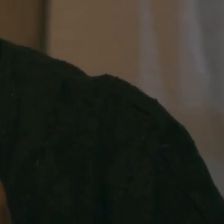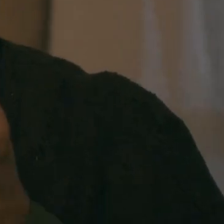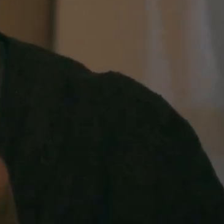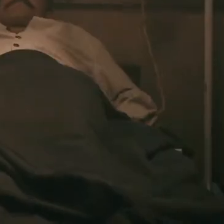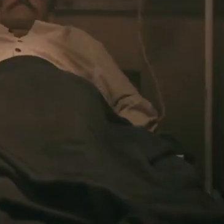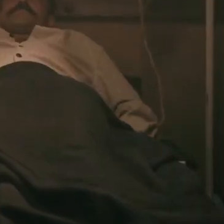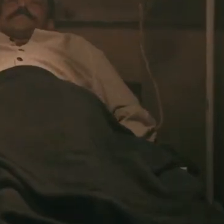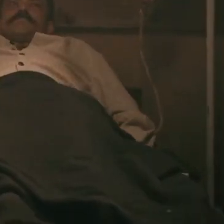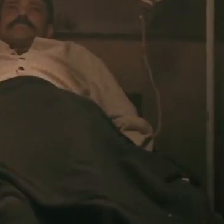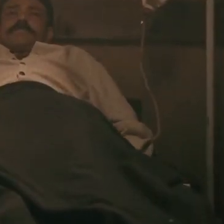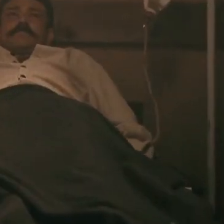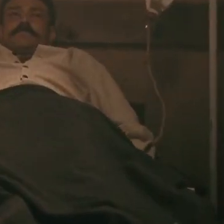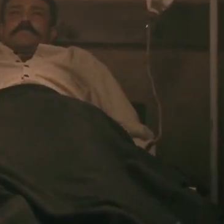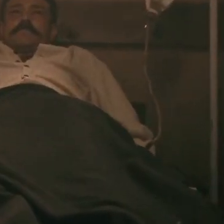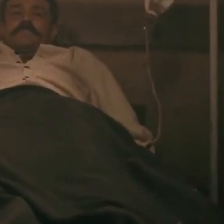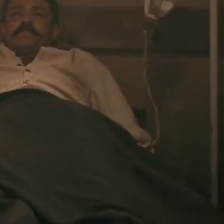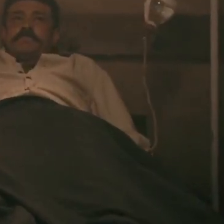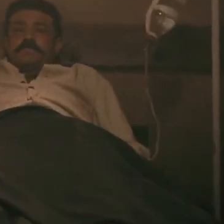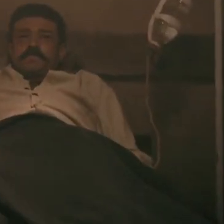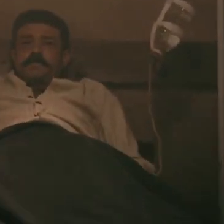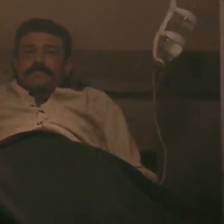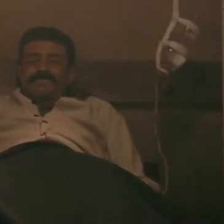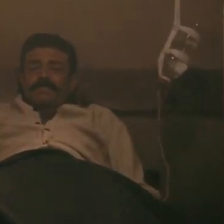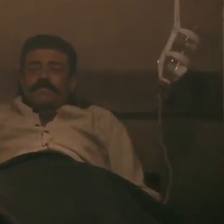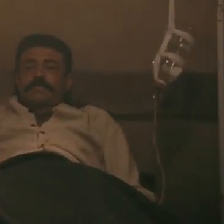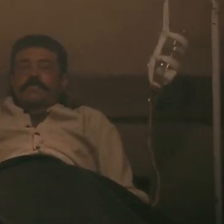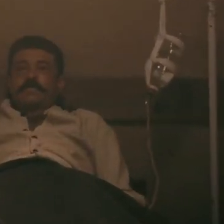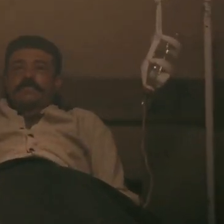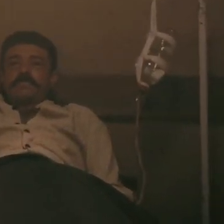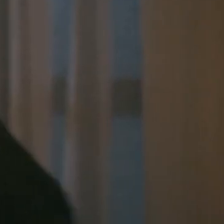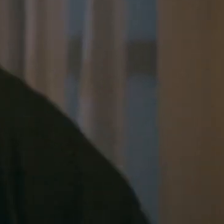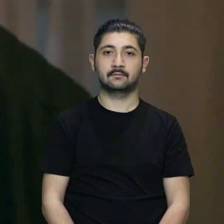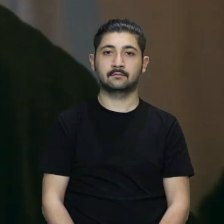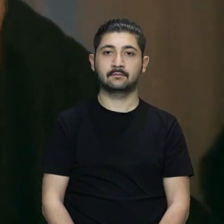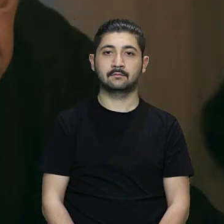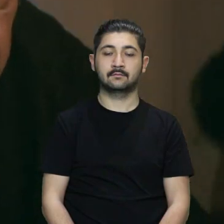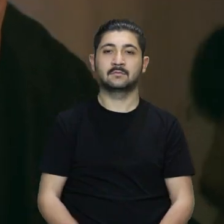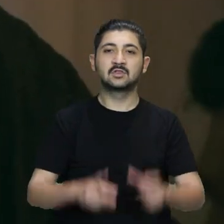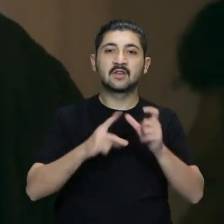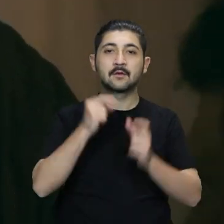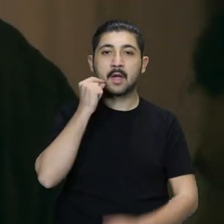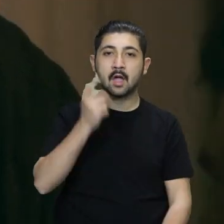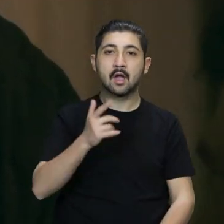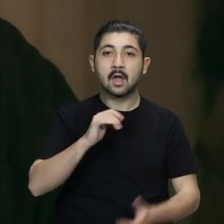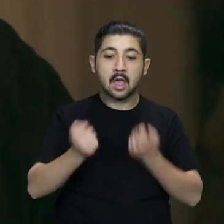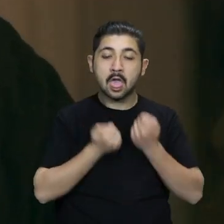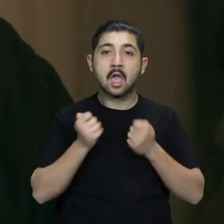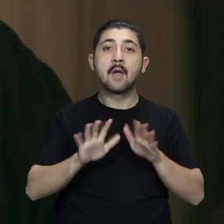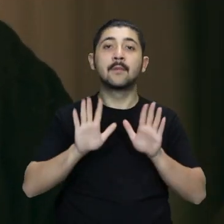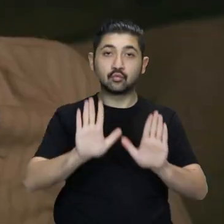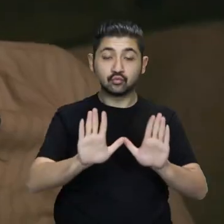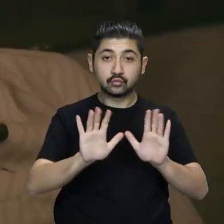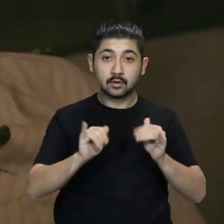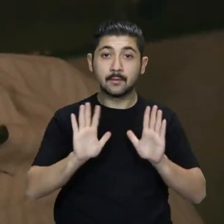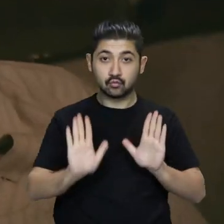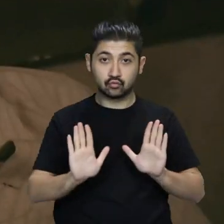Sadakallahülazim. Kur'an'ı üç kez öpüp yatağın başındaki rafa koydu. Şefik Bey, hareket etme. Kımıldama.